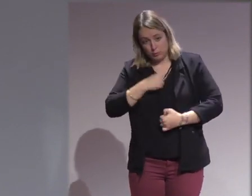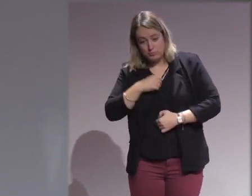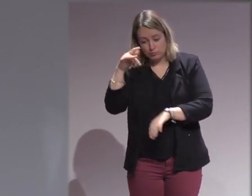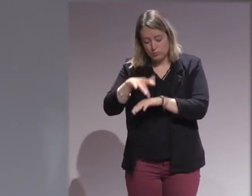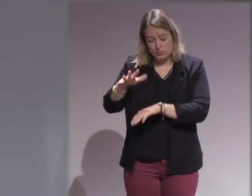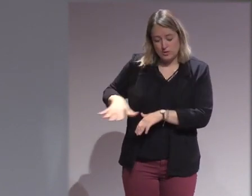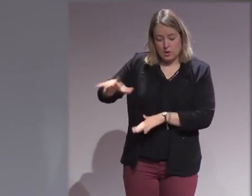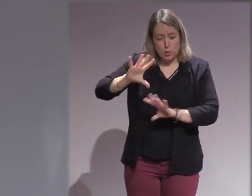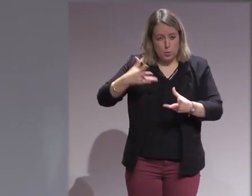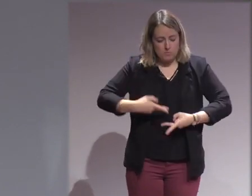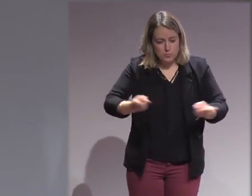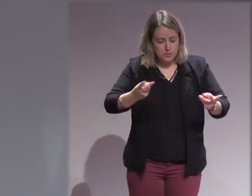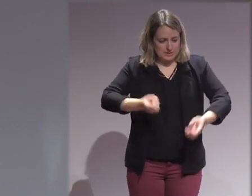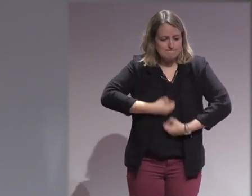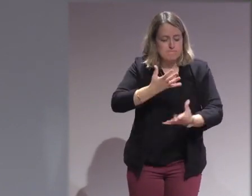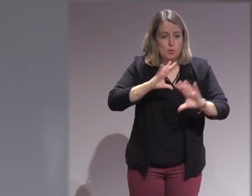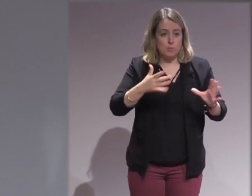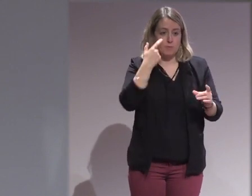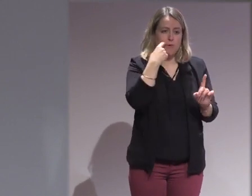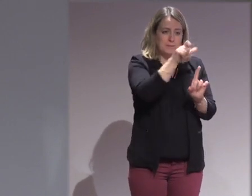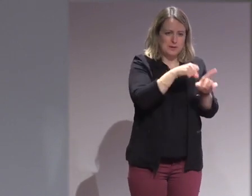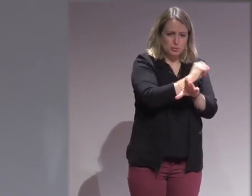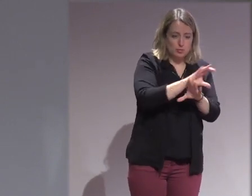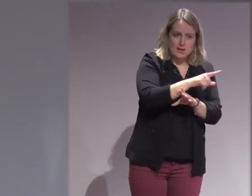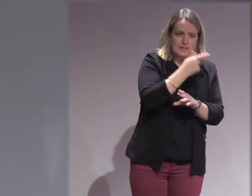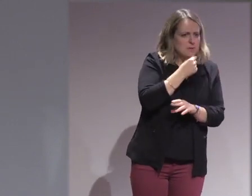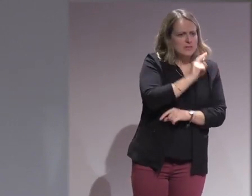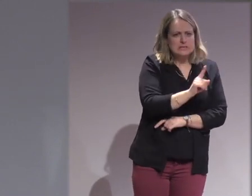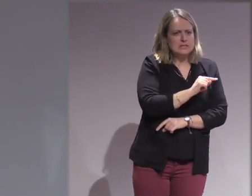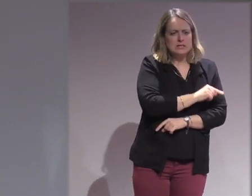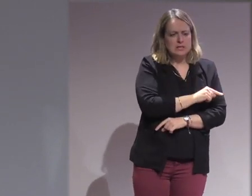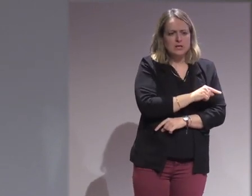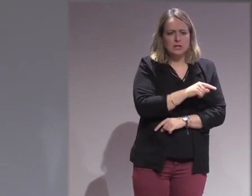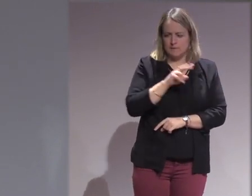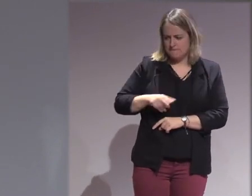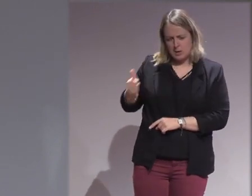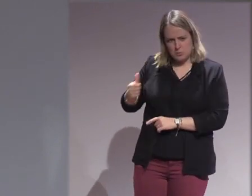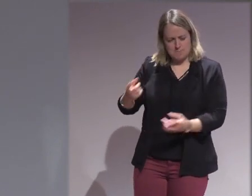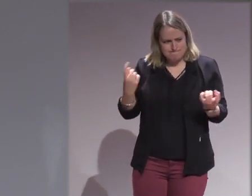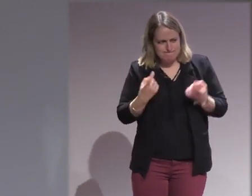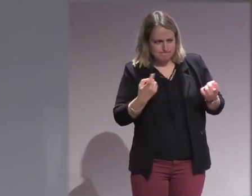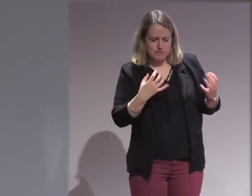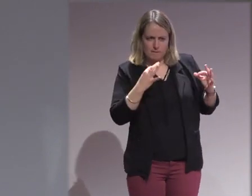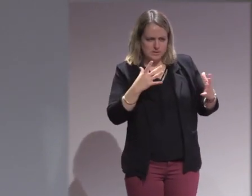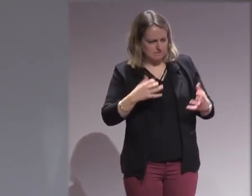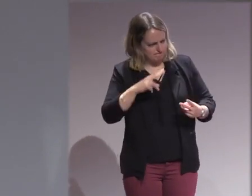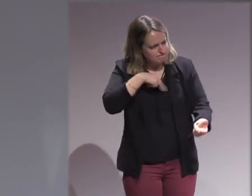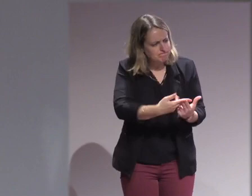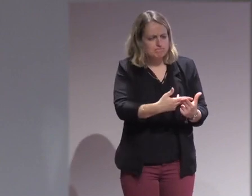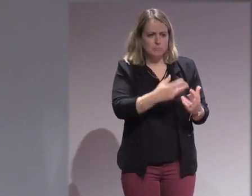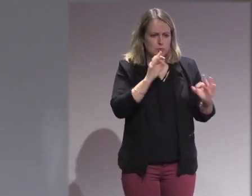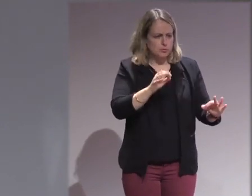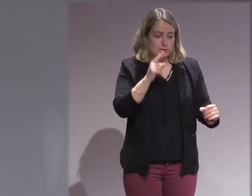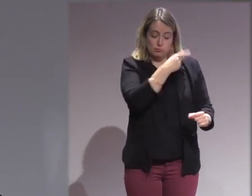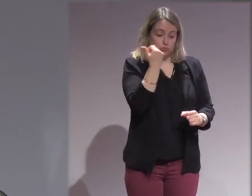adoptées. Vous voyez qu'avec le journaliste, là, c'est pas facile, hein. C'est un vrai exercice. Et lui, il arrive à imposer sa parole en se faisant interrompre en